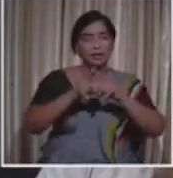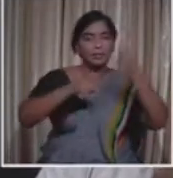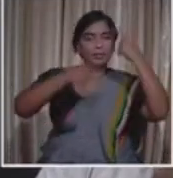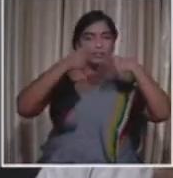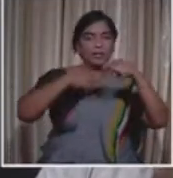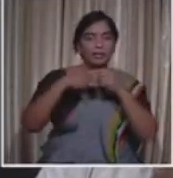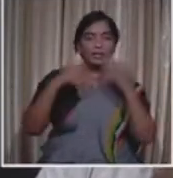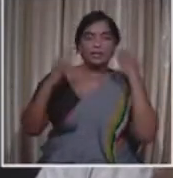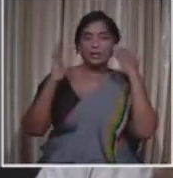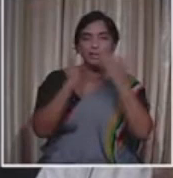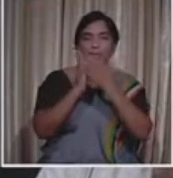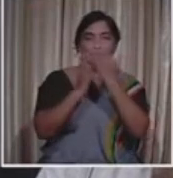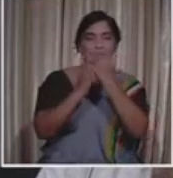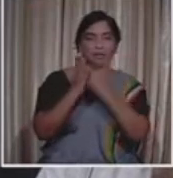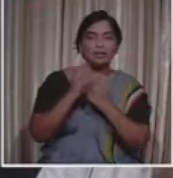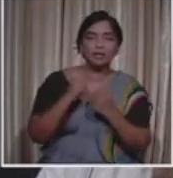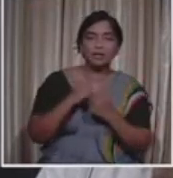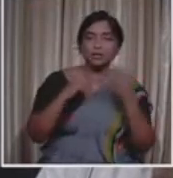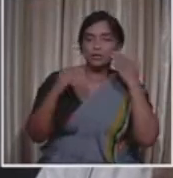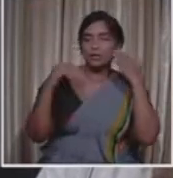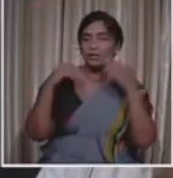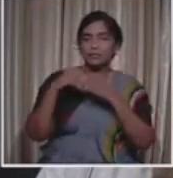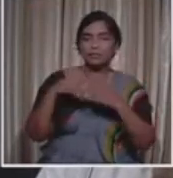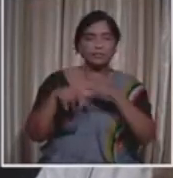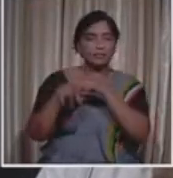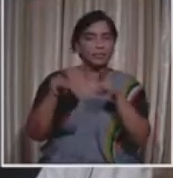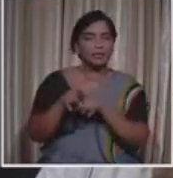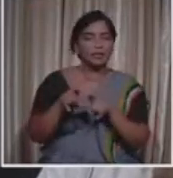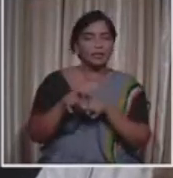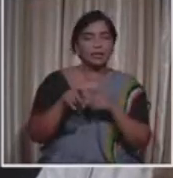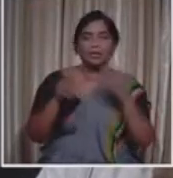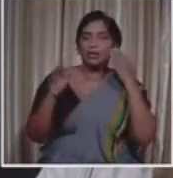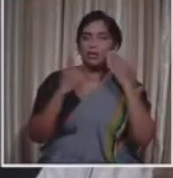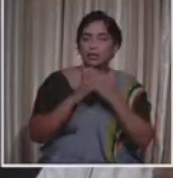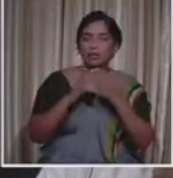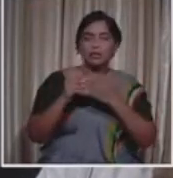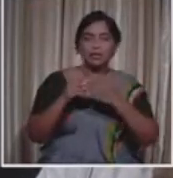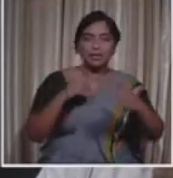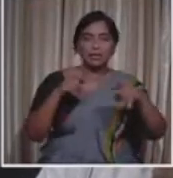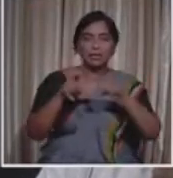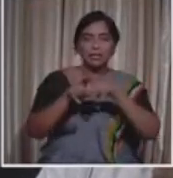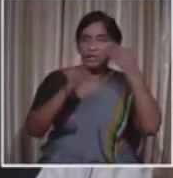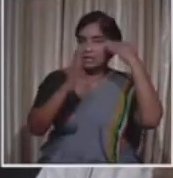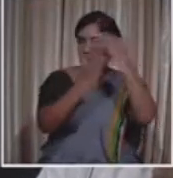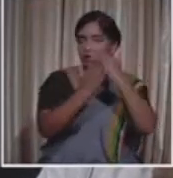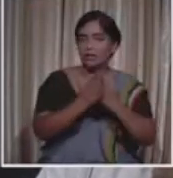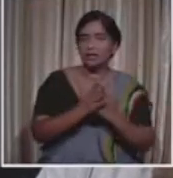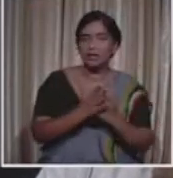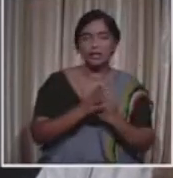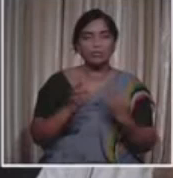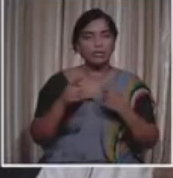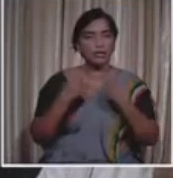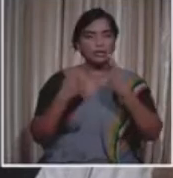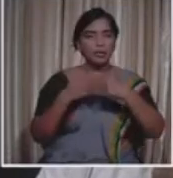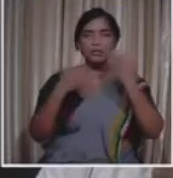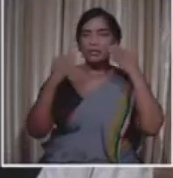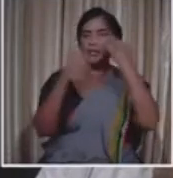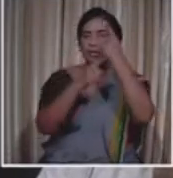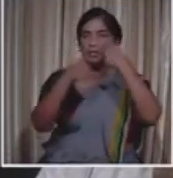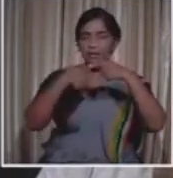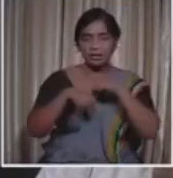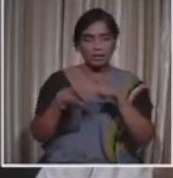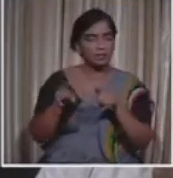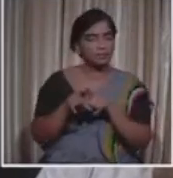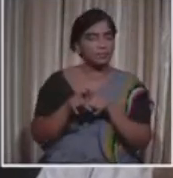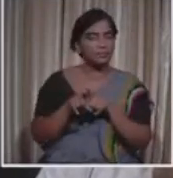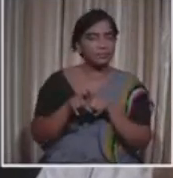කටයුතු පිළිබඳව අද මේ පාර්ලිමේන්තුවේ මේ සමාජ දිසා බලන්ගෙන විශාල පිරිසක් විවේචනය කරනවා. අද උදේ අපි කතා කරේ මොකද්ද? අද උදේ අපි